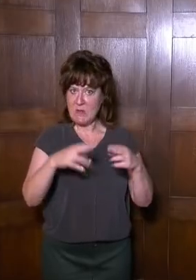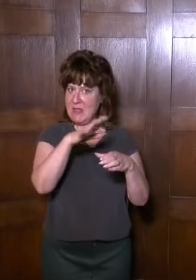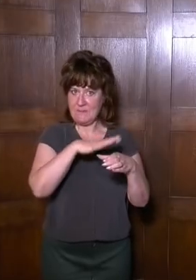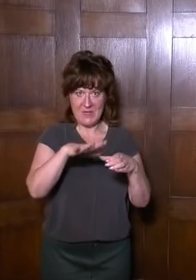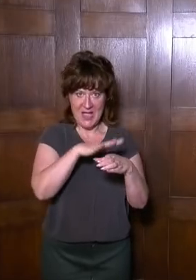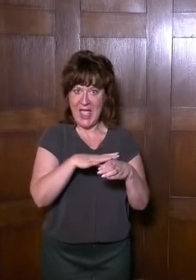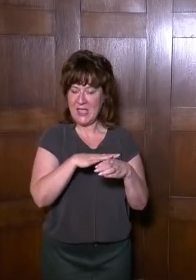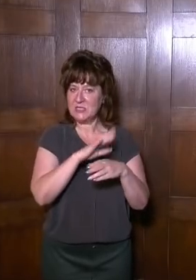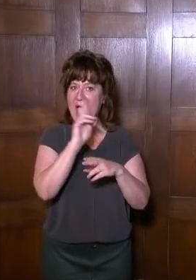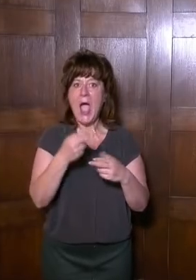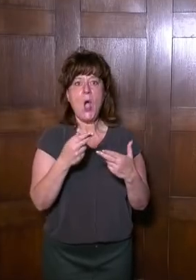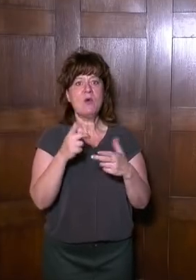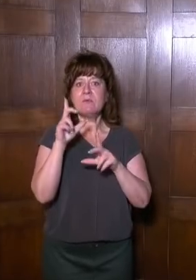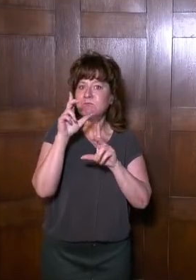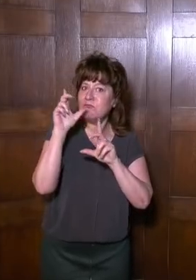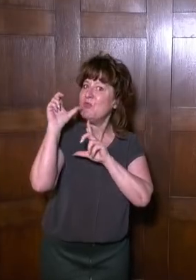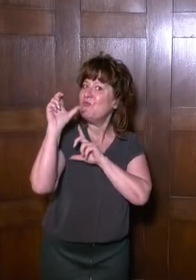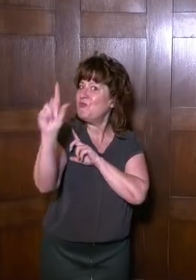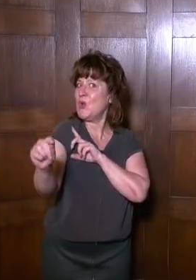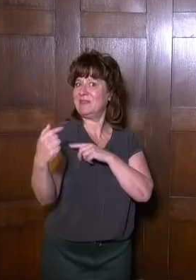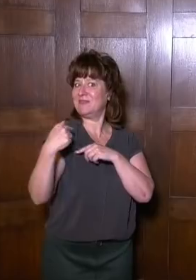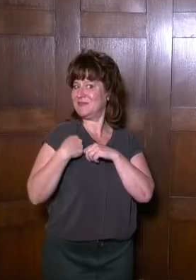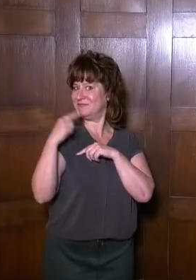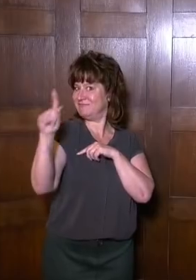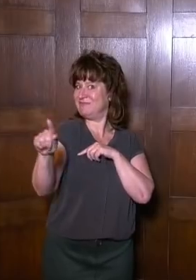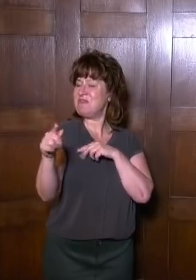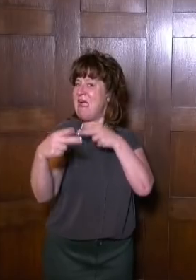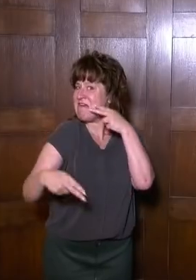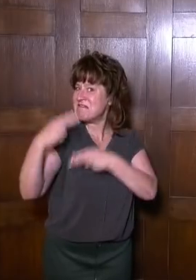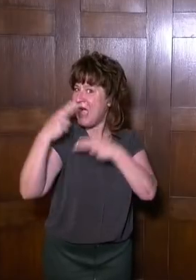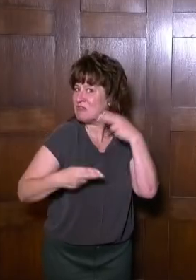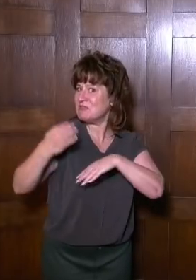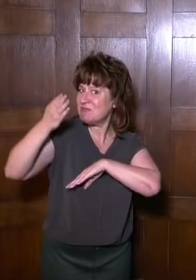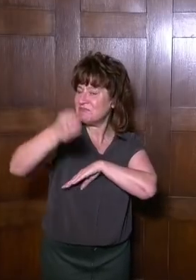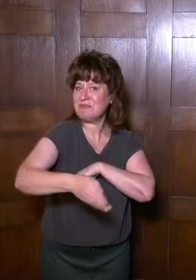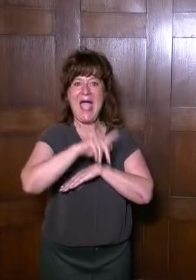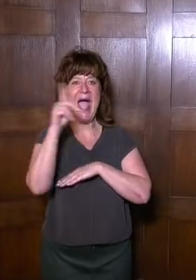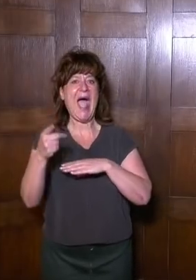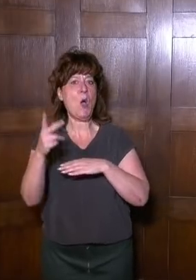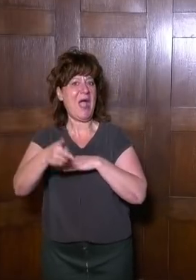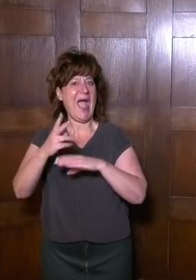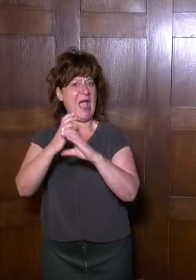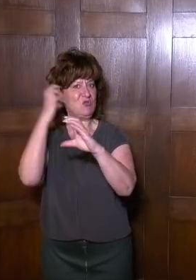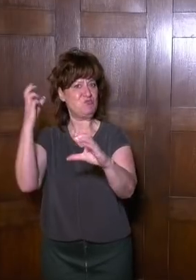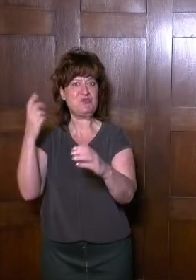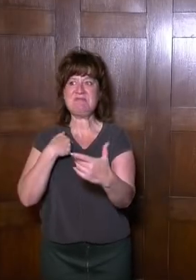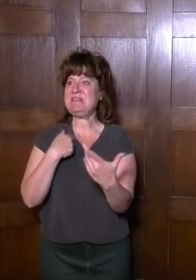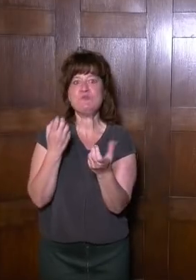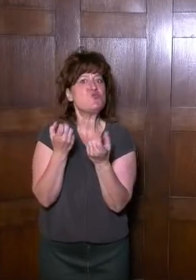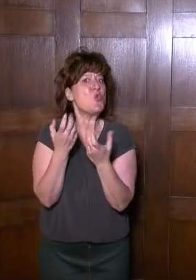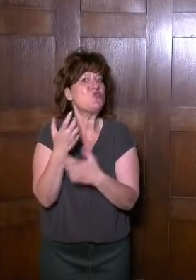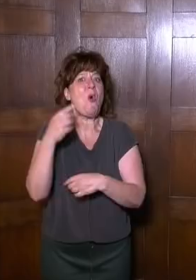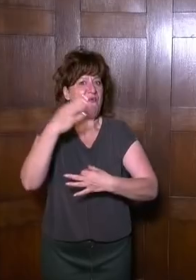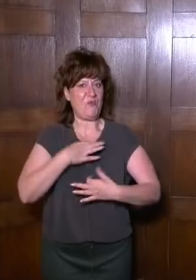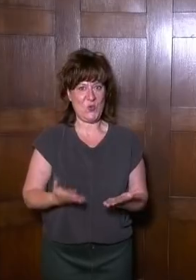Gastronomie, das Weggehen, sich bewirten zu lassen, ist eine Kultur. Genauso wie mit dem Reisebus zu fahren, ist es eine Kultur. Und Sie haben